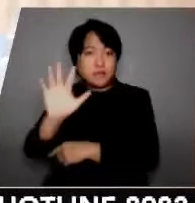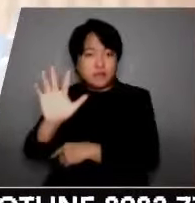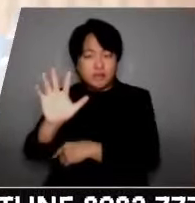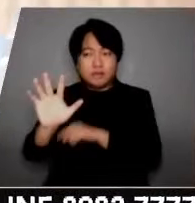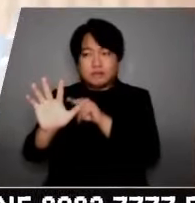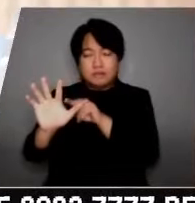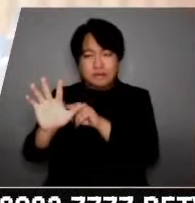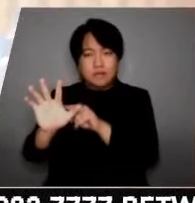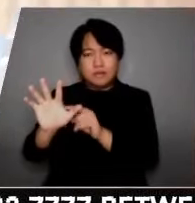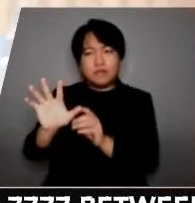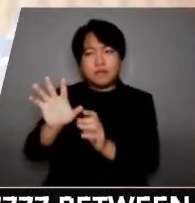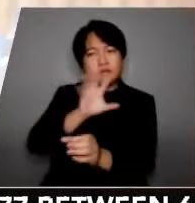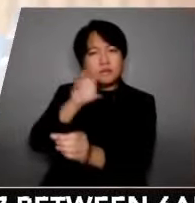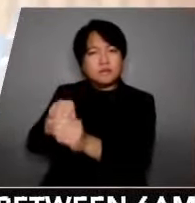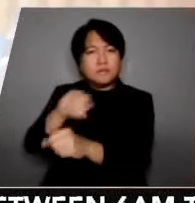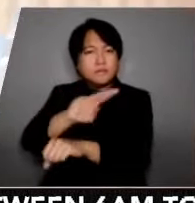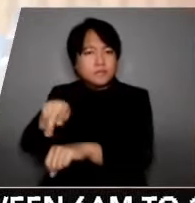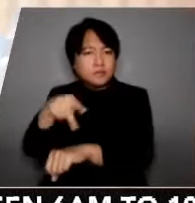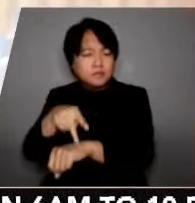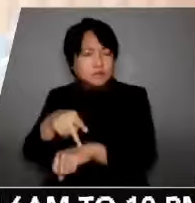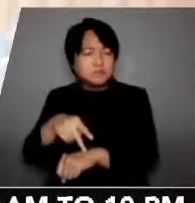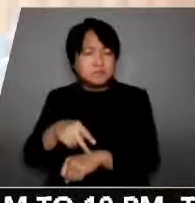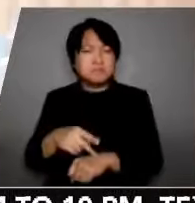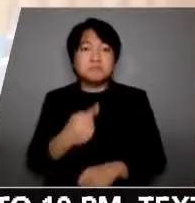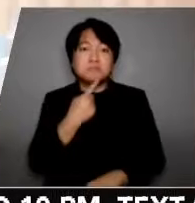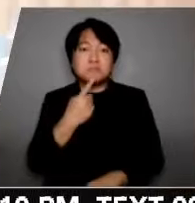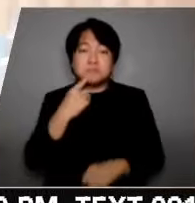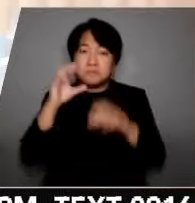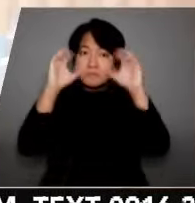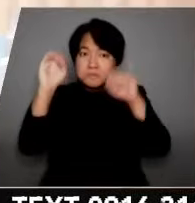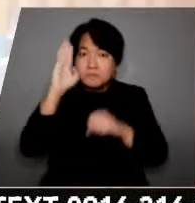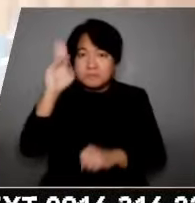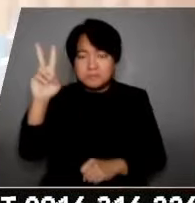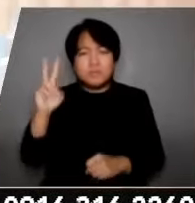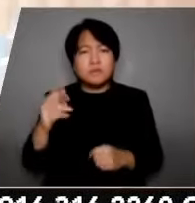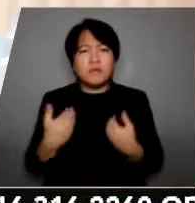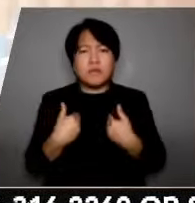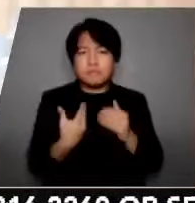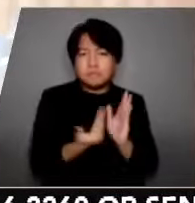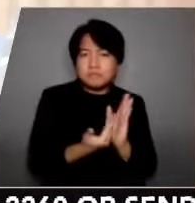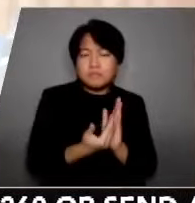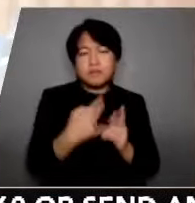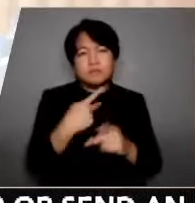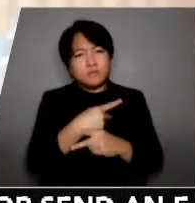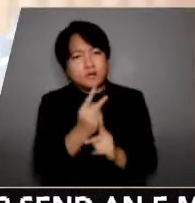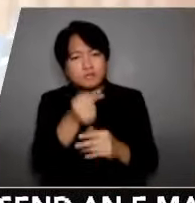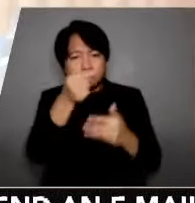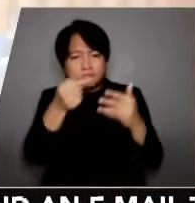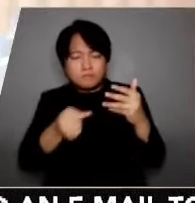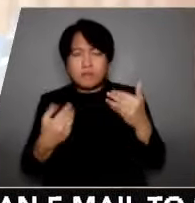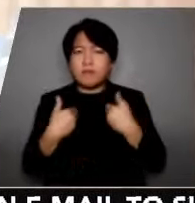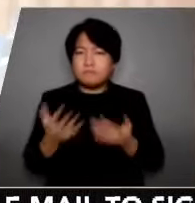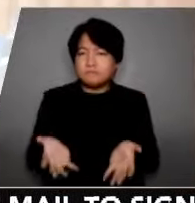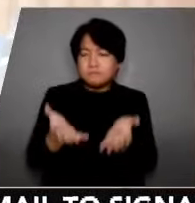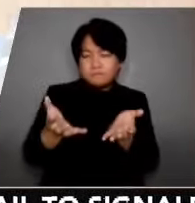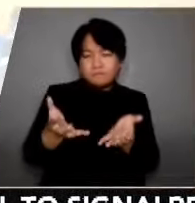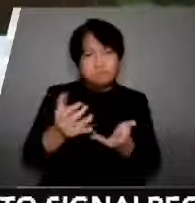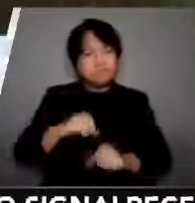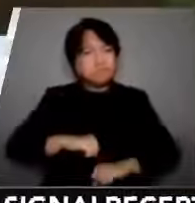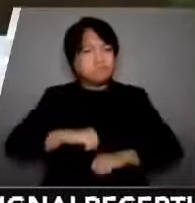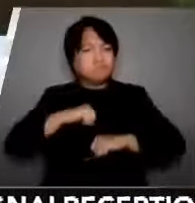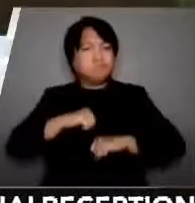attraction we have the product and we have the people to make it happen I am truly proud to call this land my